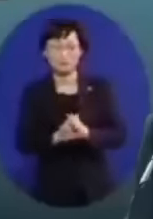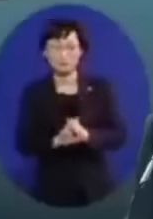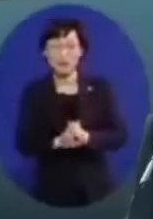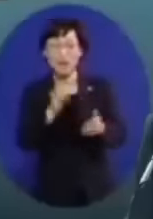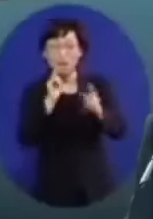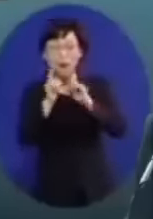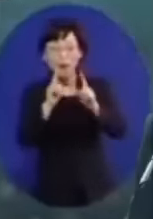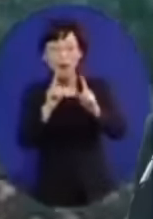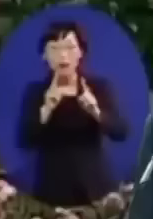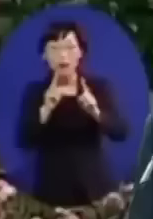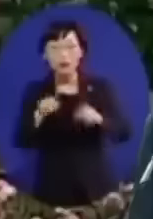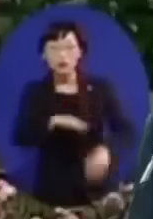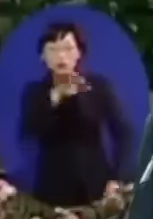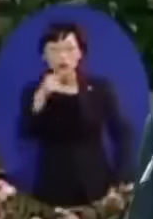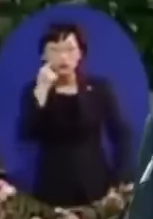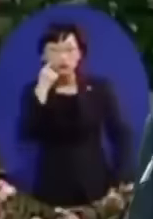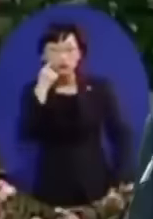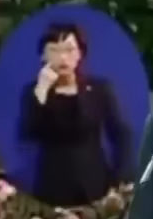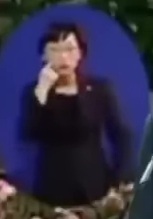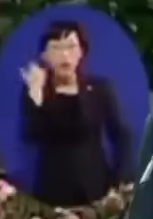말은 우리 눈에 안 보이지만은